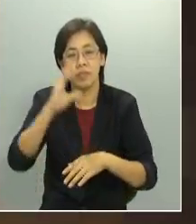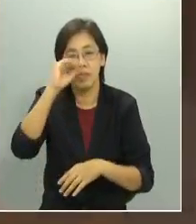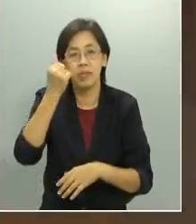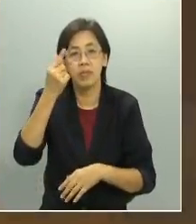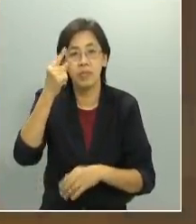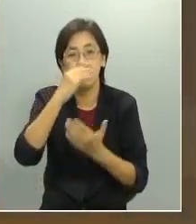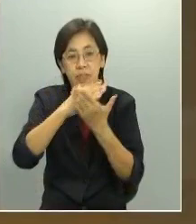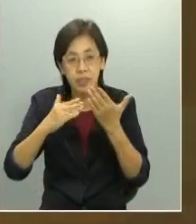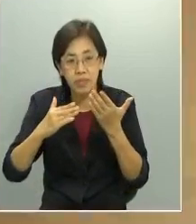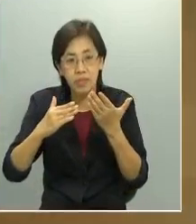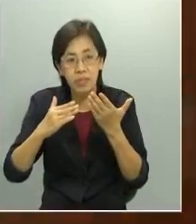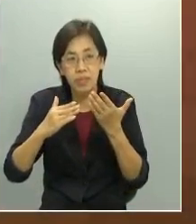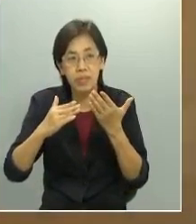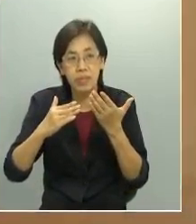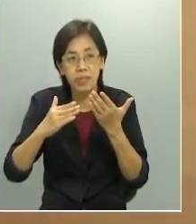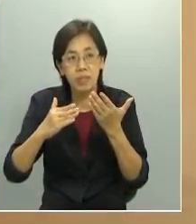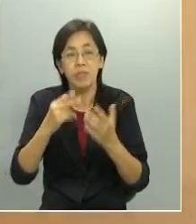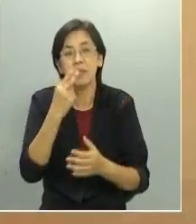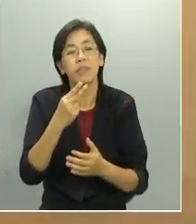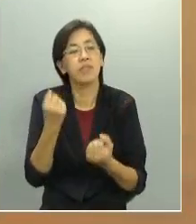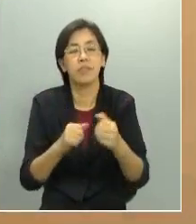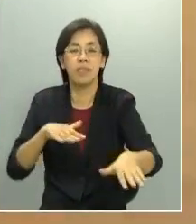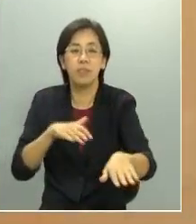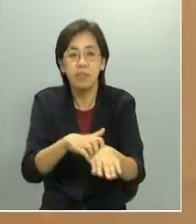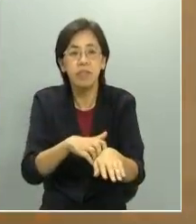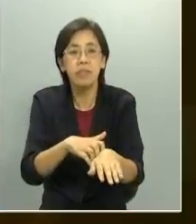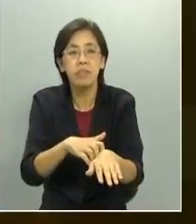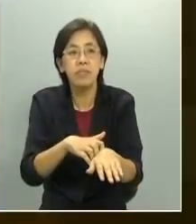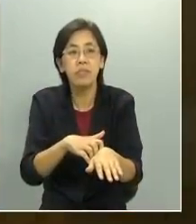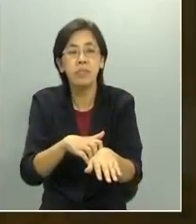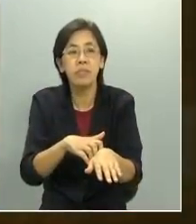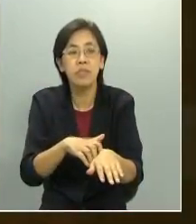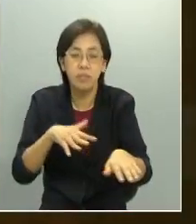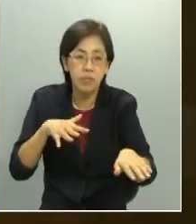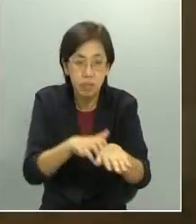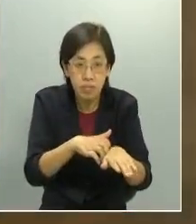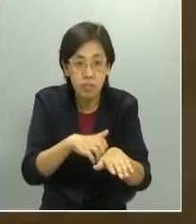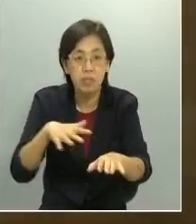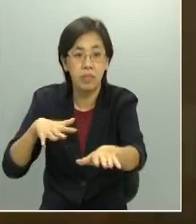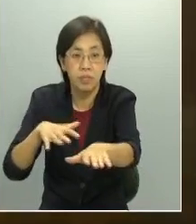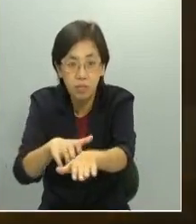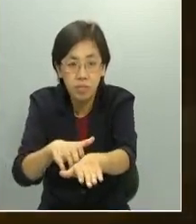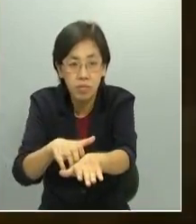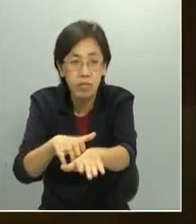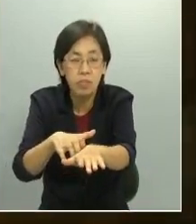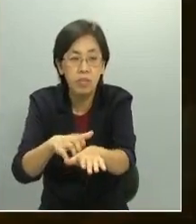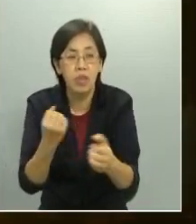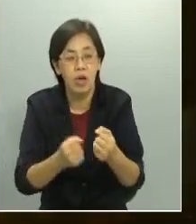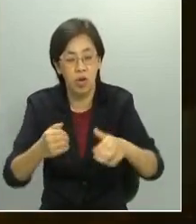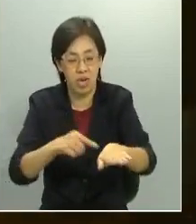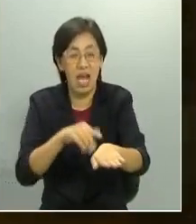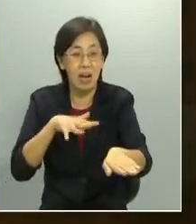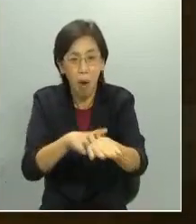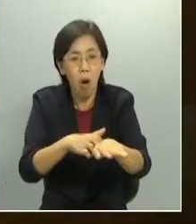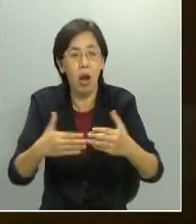ใช่ค่ะเนี่ยค่ะชนไปถูกชนไป2คันนะคะท้ายยุบได้รับความเสียหายค่